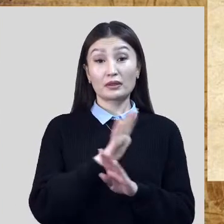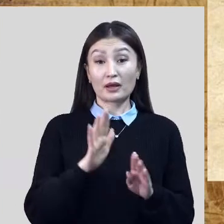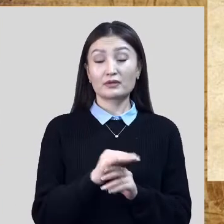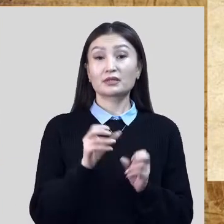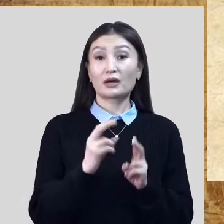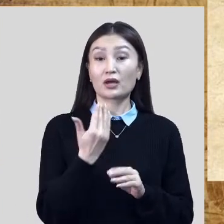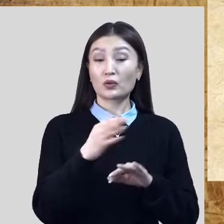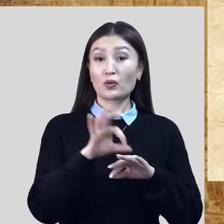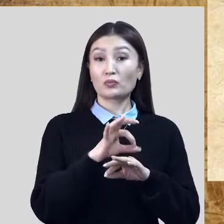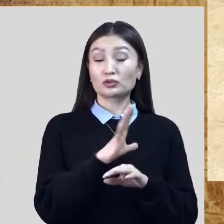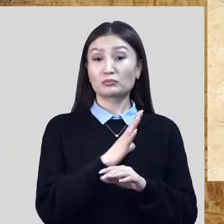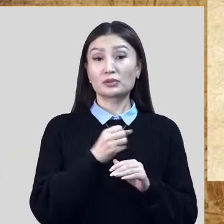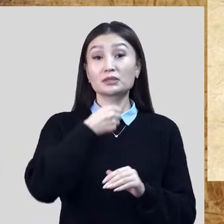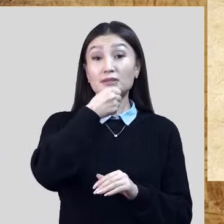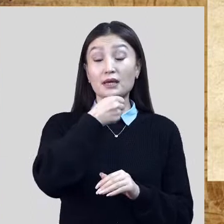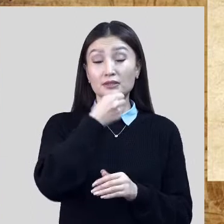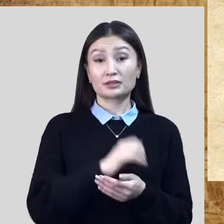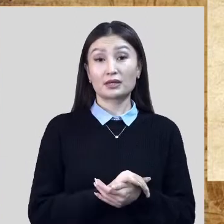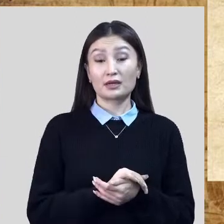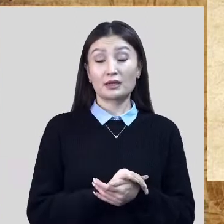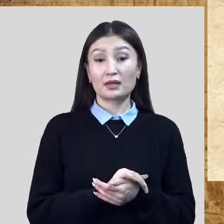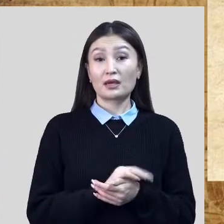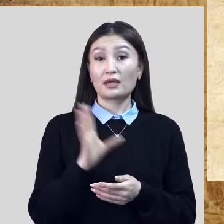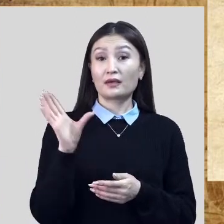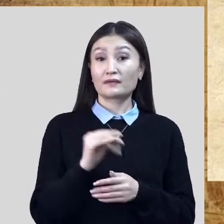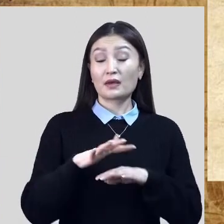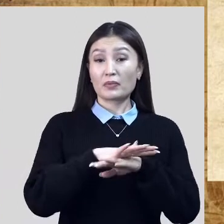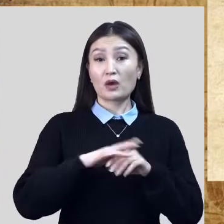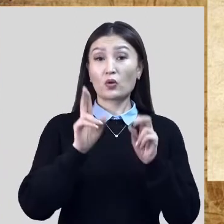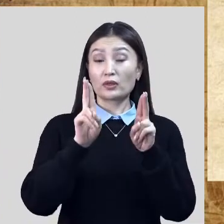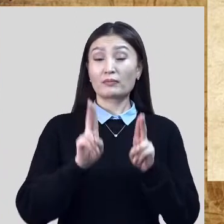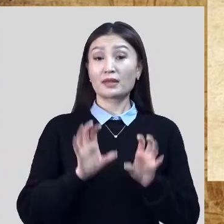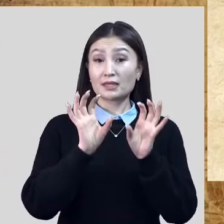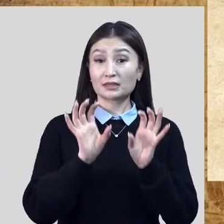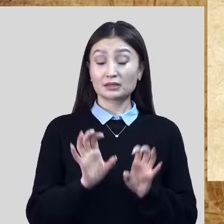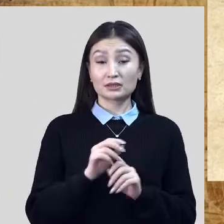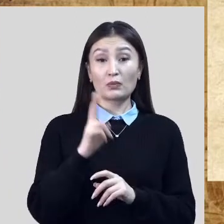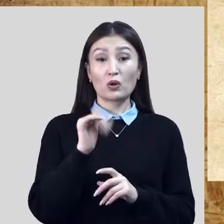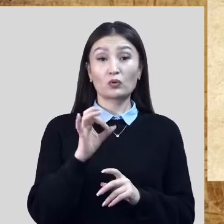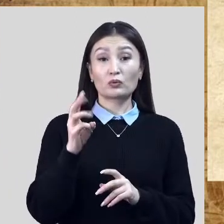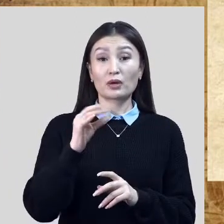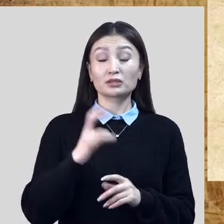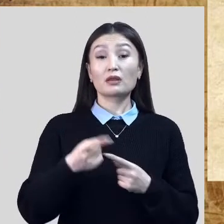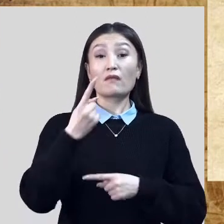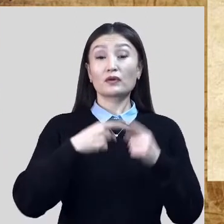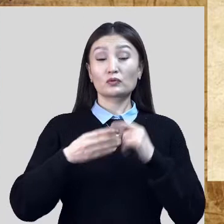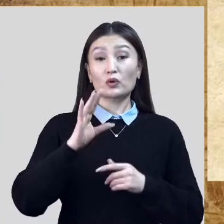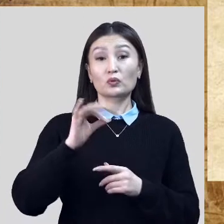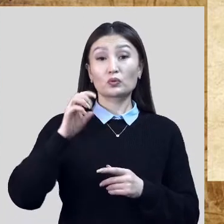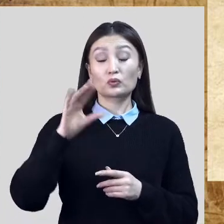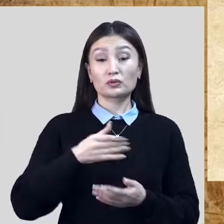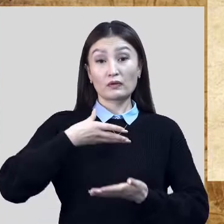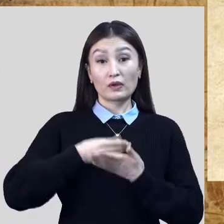так как ее муж был значительно старше, и, вопреки всем народным традициям, Курманджан вернулась в юрту своего